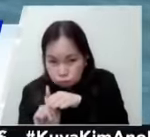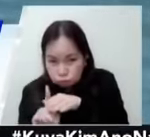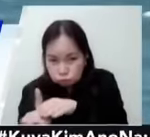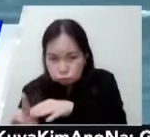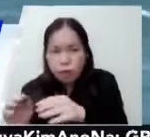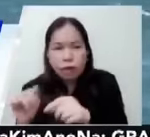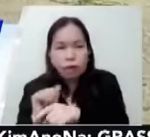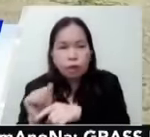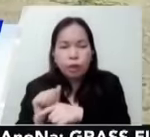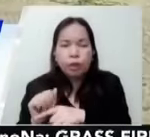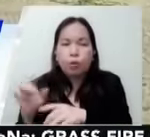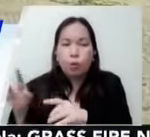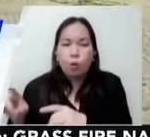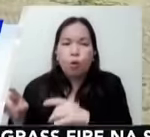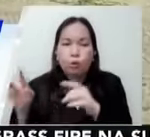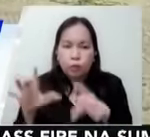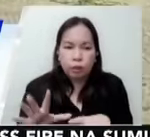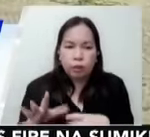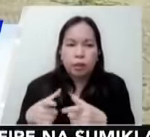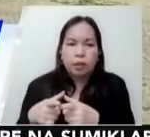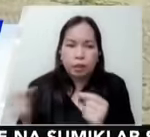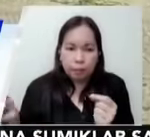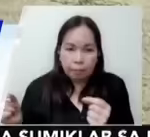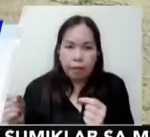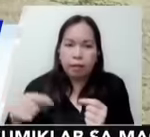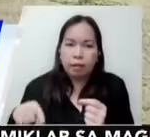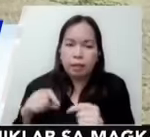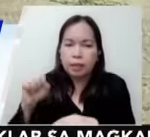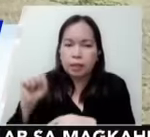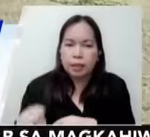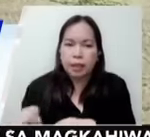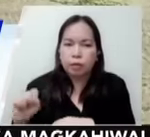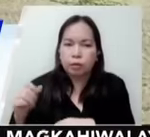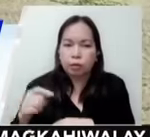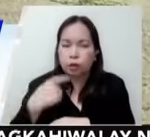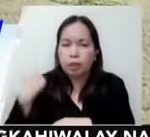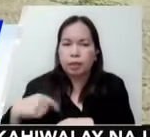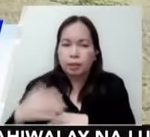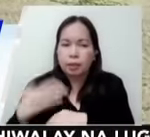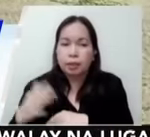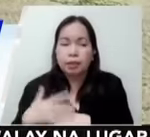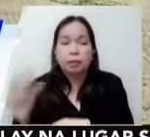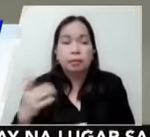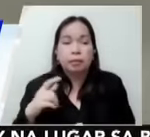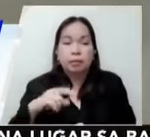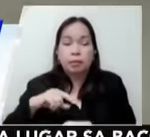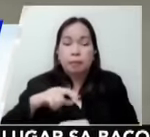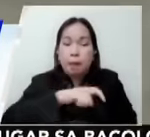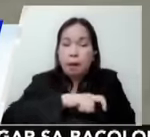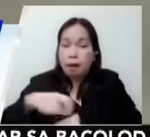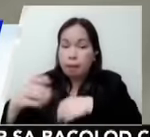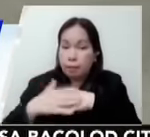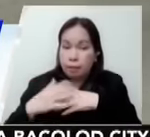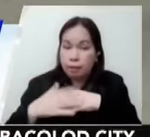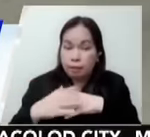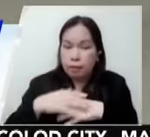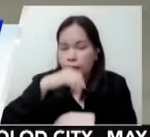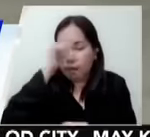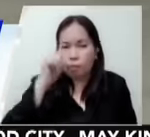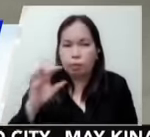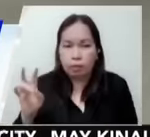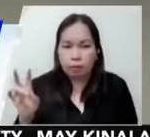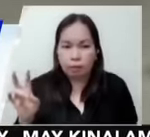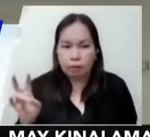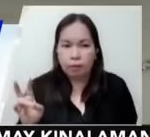sa South China Sea sa dagat malapit sa Palawan sa April 7 na iniulat ng Reuters. Pero hindi pa ito opisyal